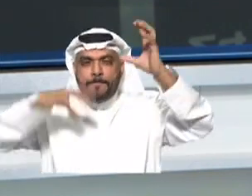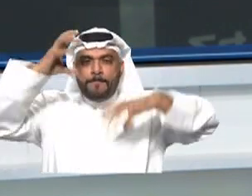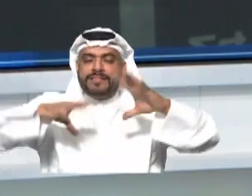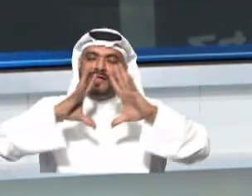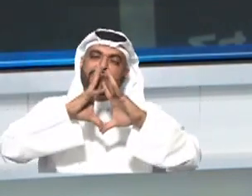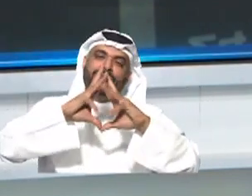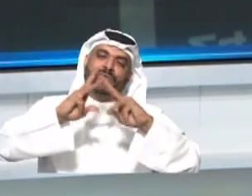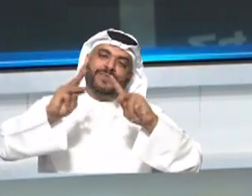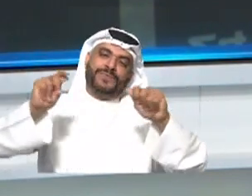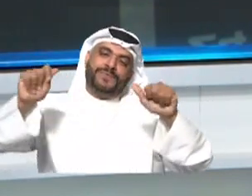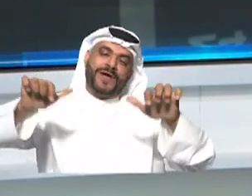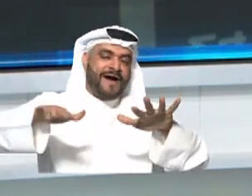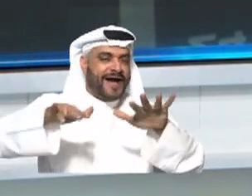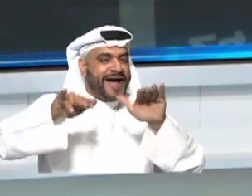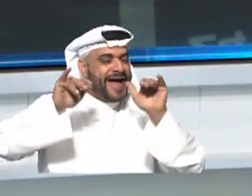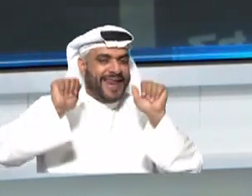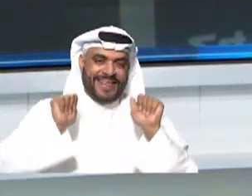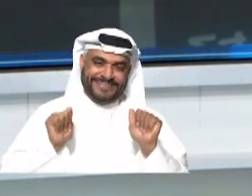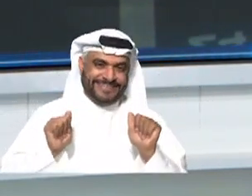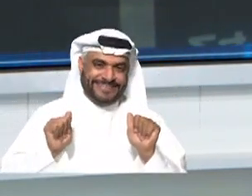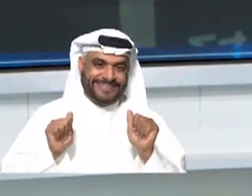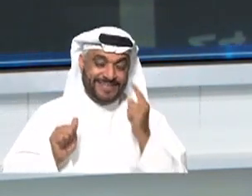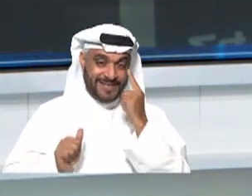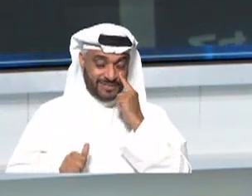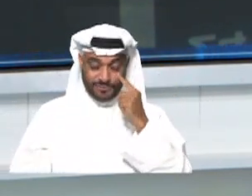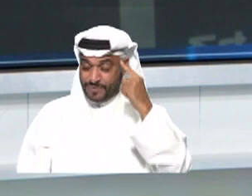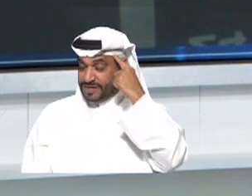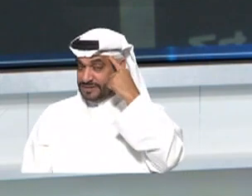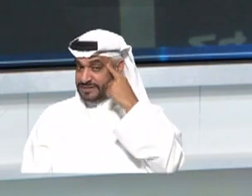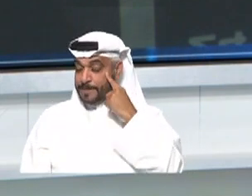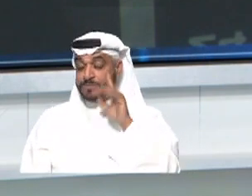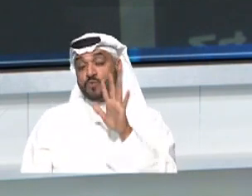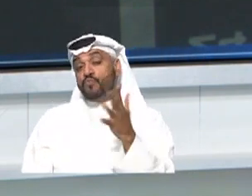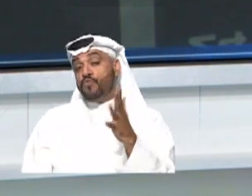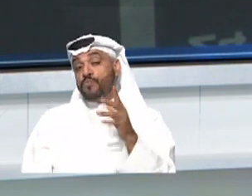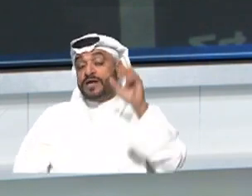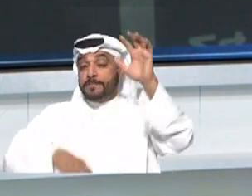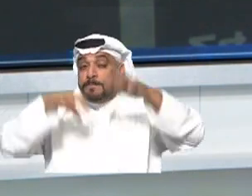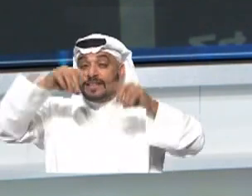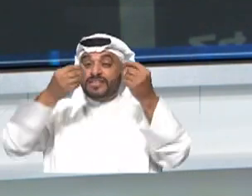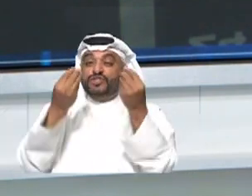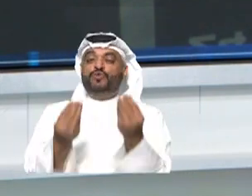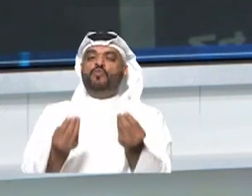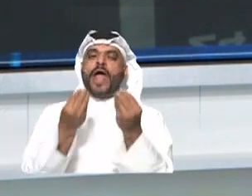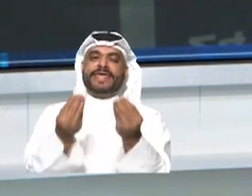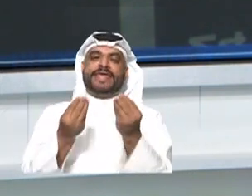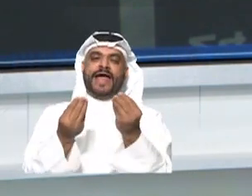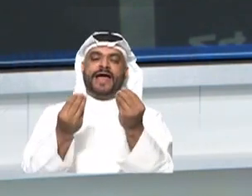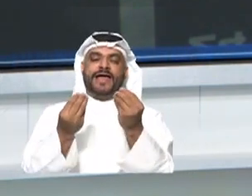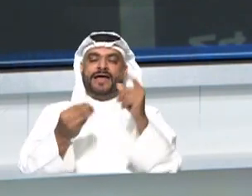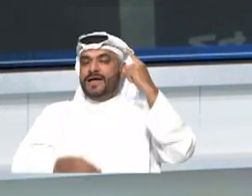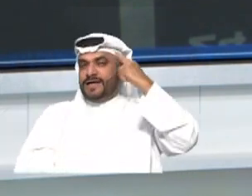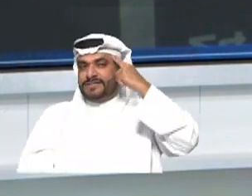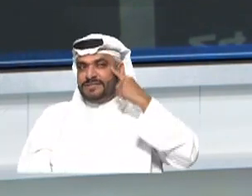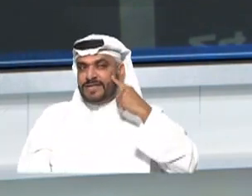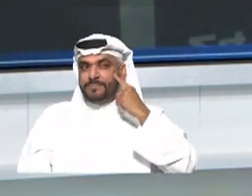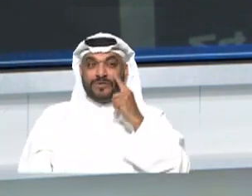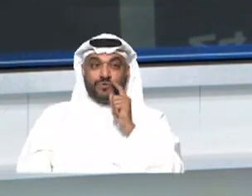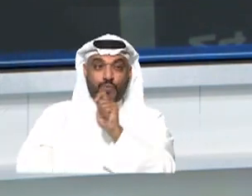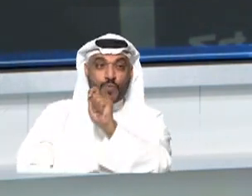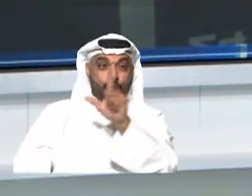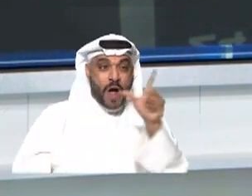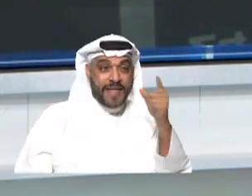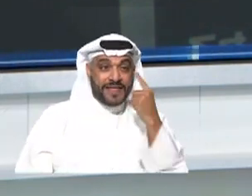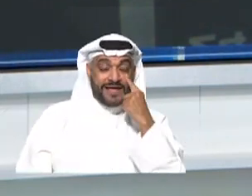إلى شمالية غربية تستمر معانا حتى يوم السبت. وأيضا أعزائي المشاهدين متوقع فرصة لأمطار خفيفة متفرقة على بعض